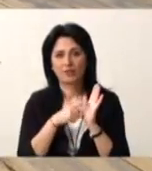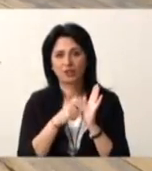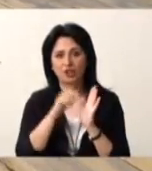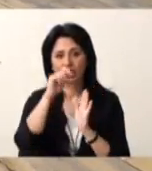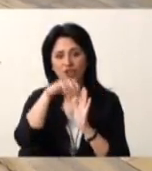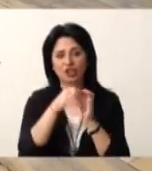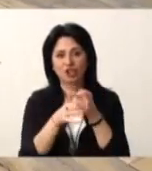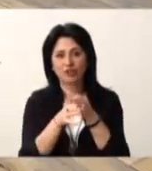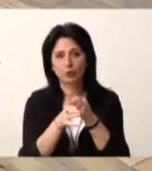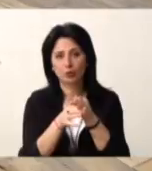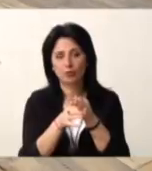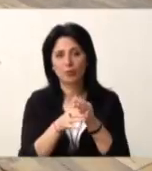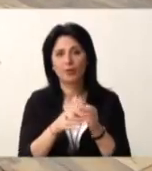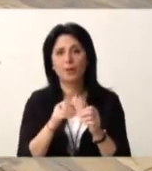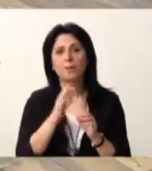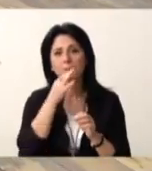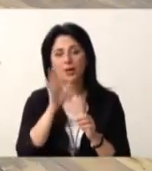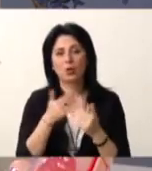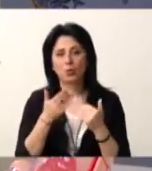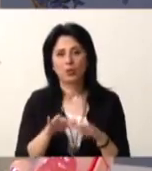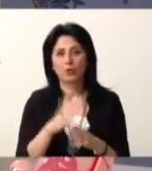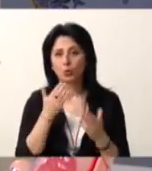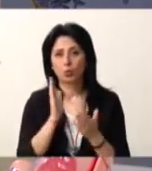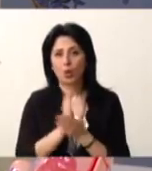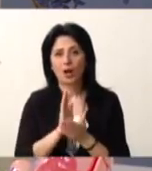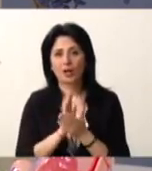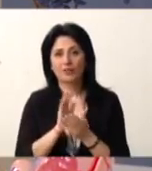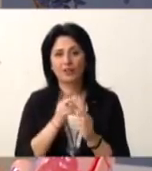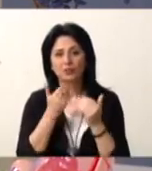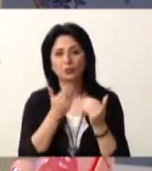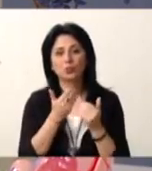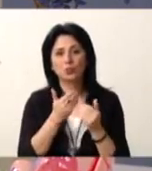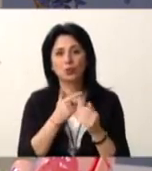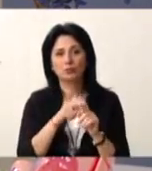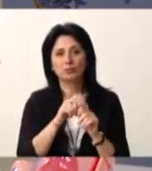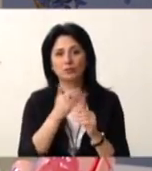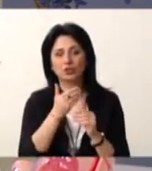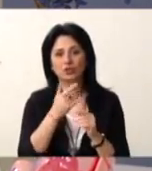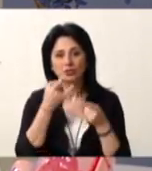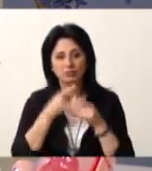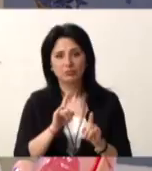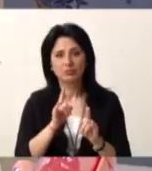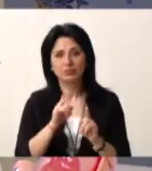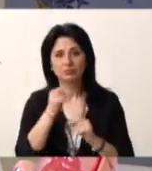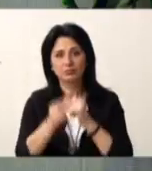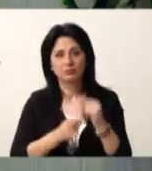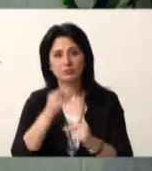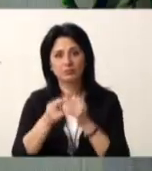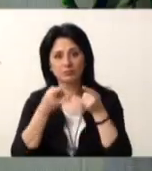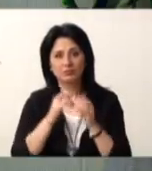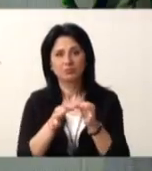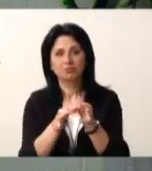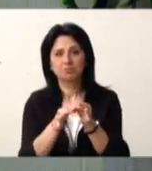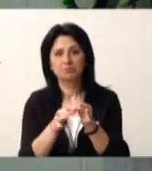საყლაპავის შევიწროება და მერე უკვე თუ არ არის ანატომიურად რამე დეფექტი, მაშინ ამა შეიძლება ოჯახური ტენდენცია